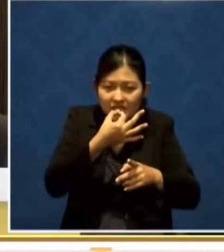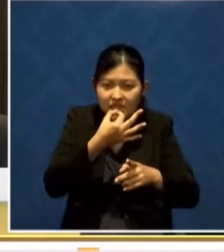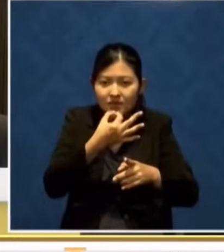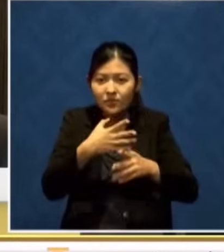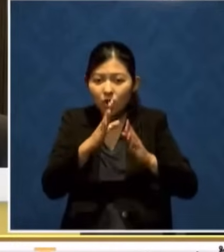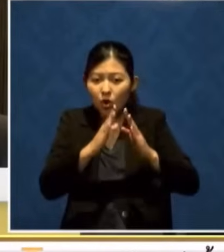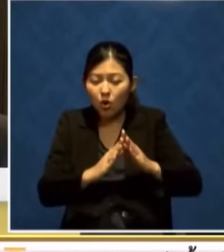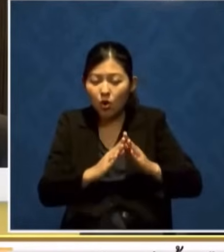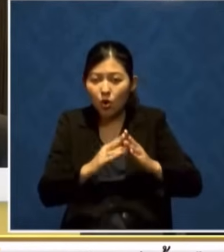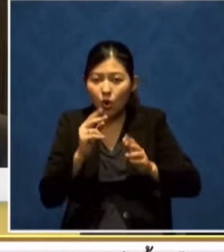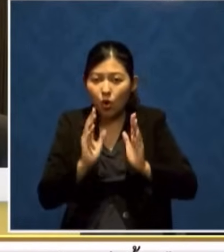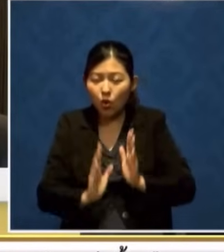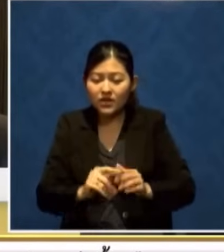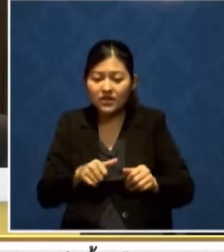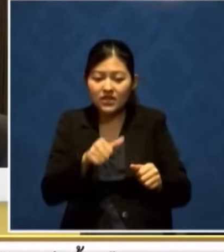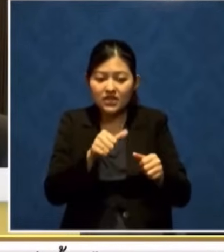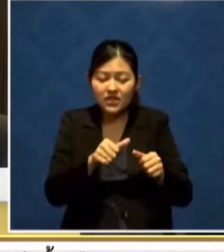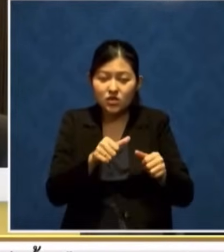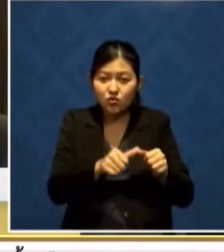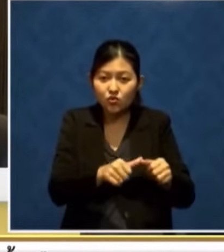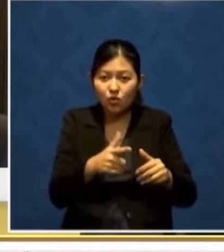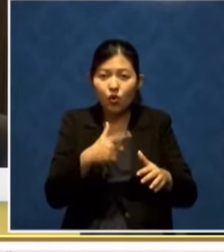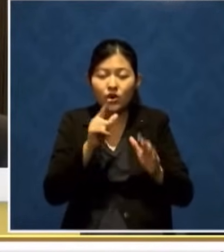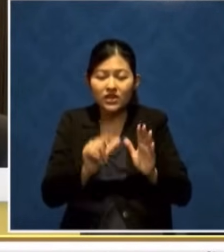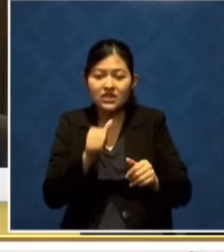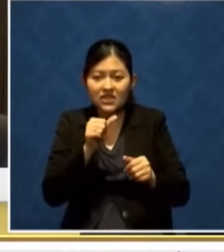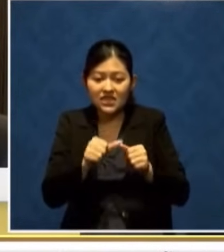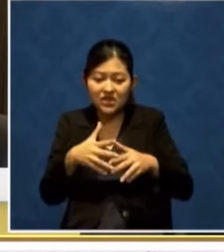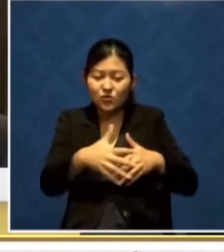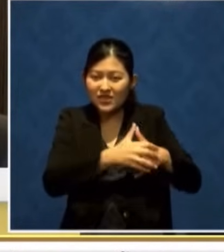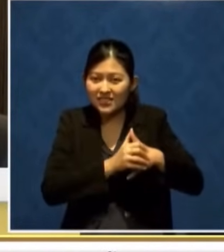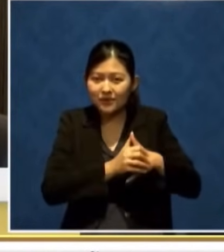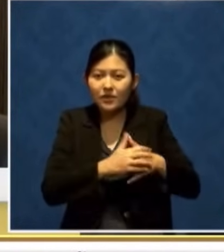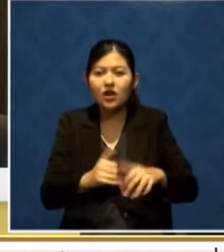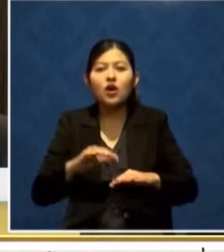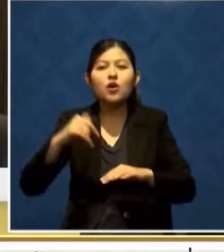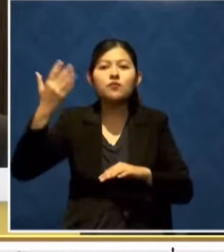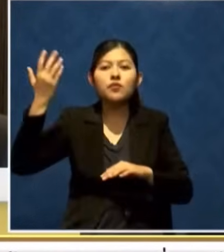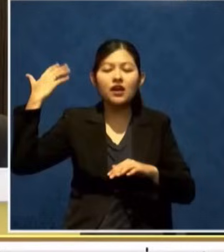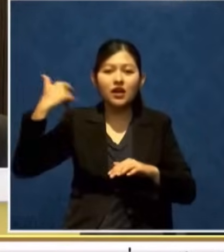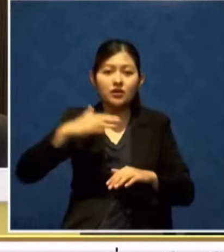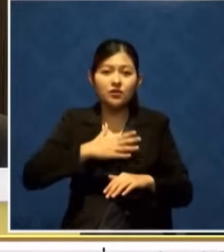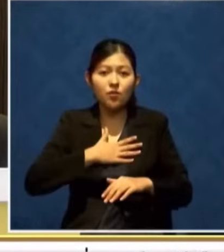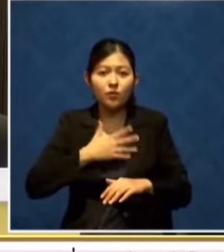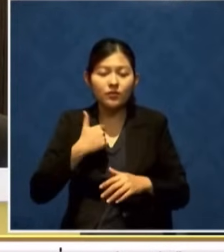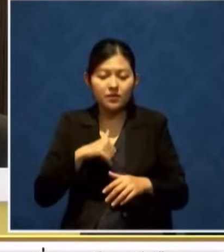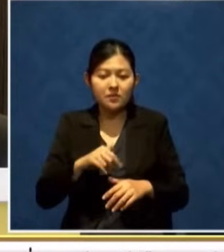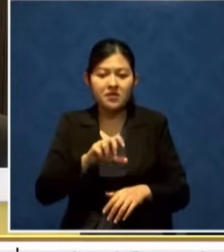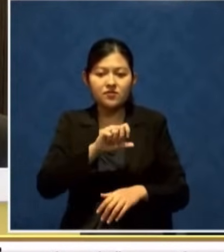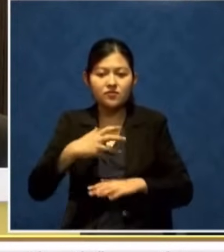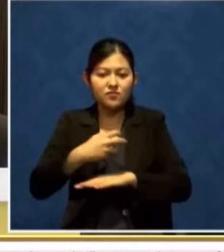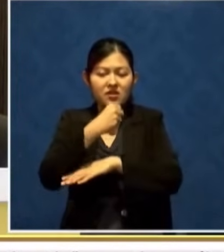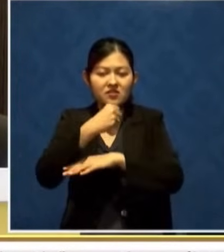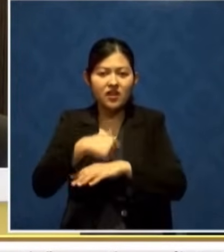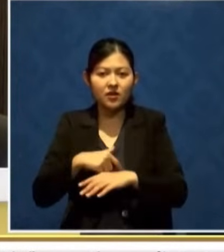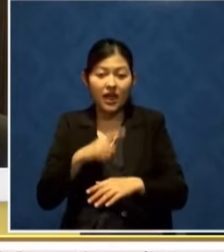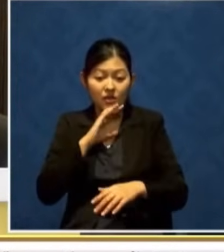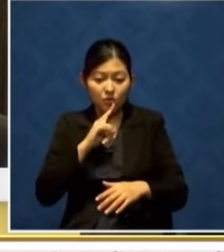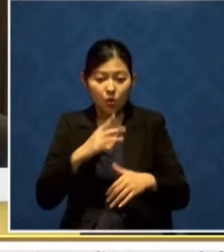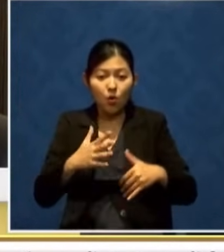ถูกออกหมายจับสมัยก่อนพวกผมเนี่ยนะครับเป็นนักเคลื่อนไหวทางการเมืองถูกออกหมายจับ